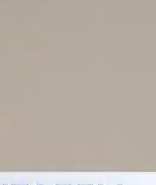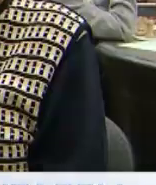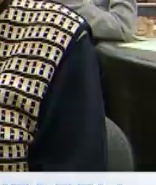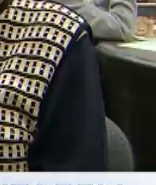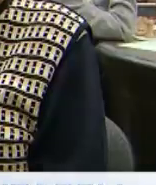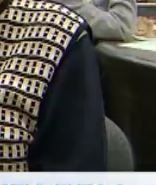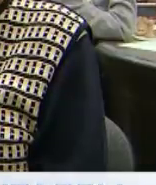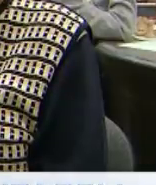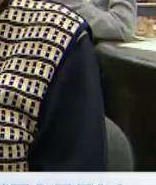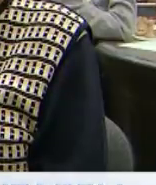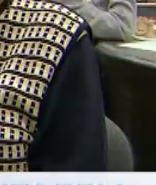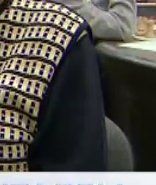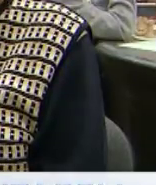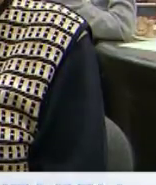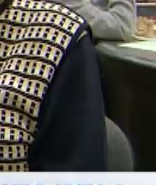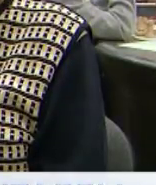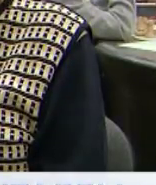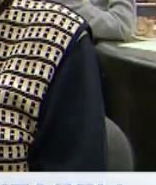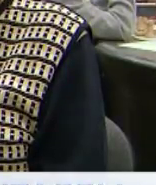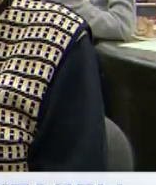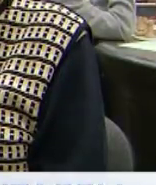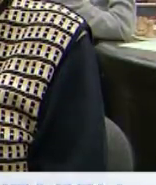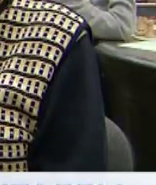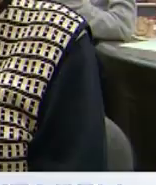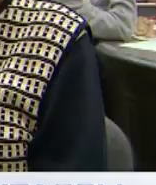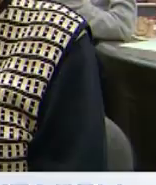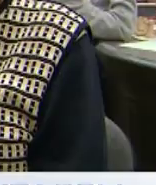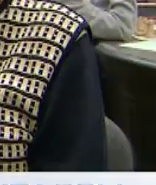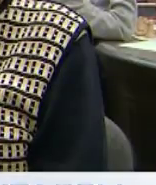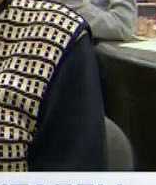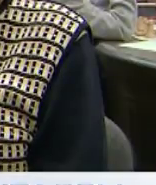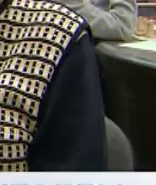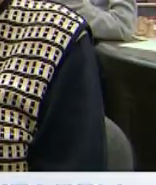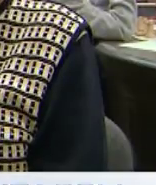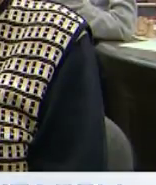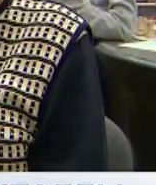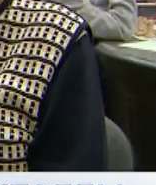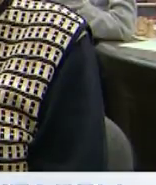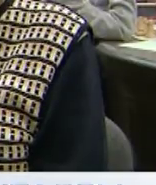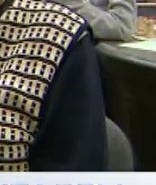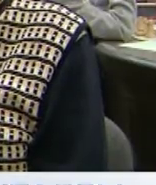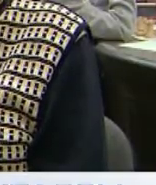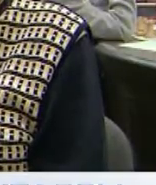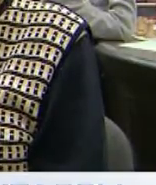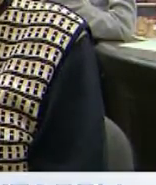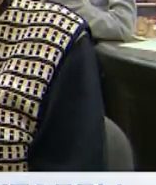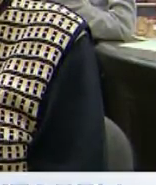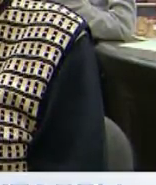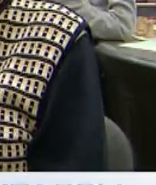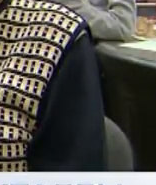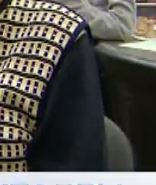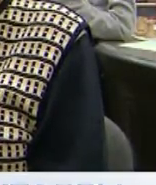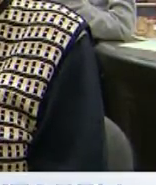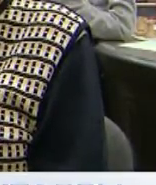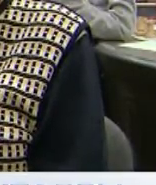мына биыл жартылай финал Атырауда өтіп еді, оған бара алмадық. Мына жерде